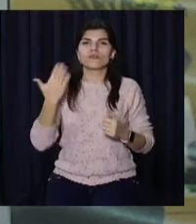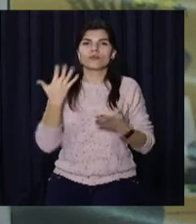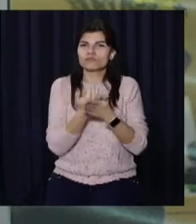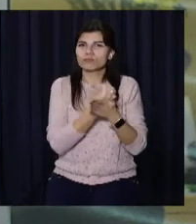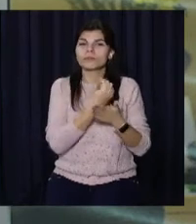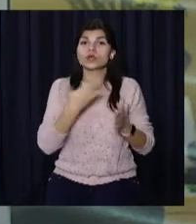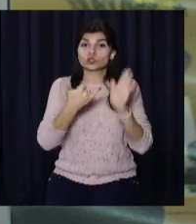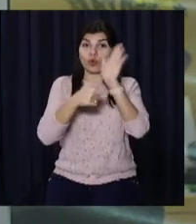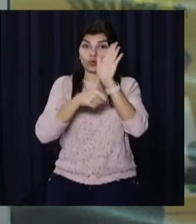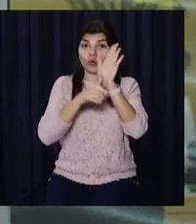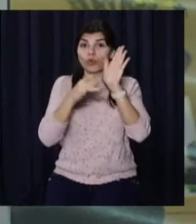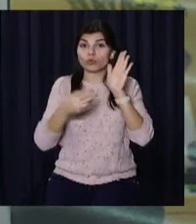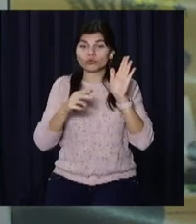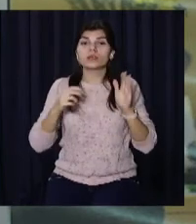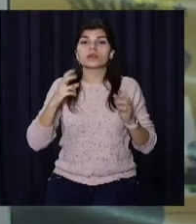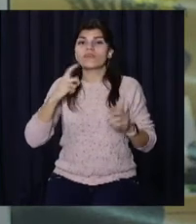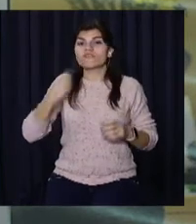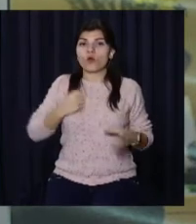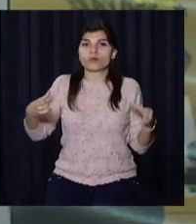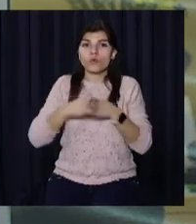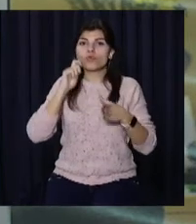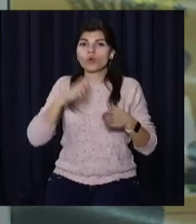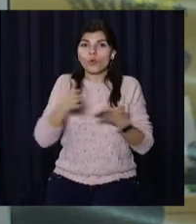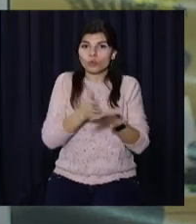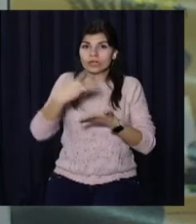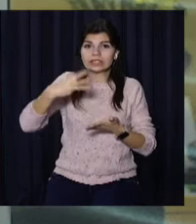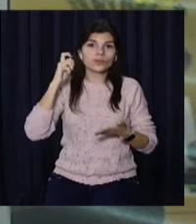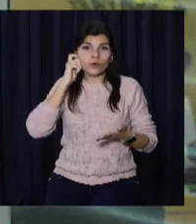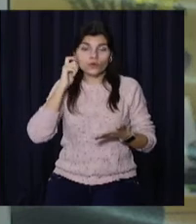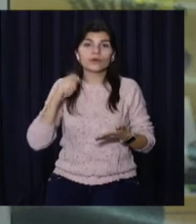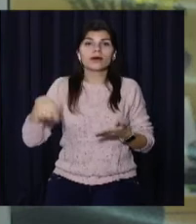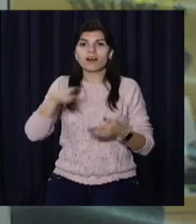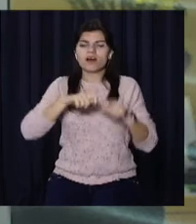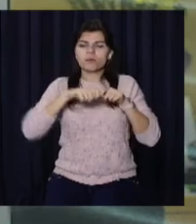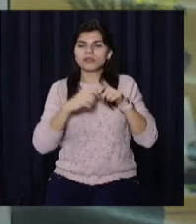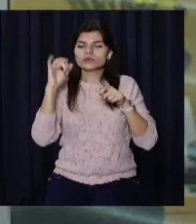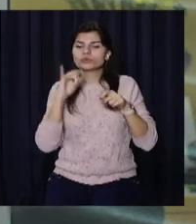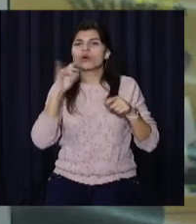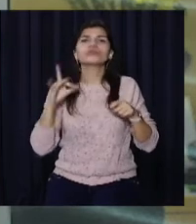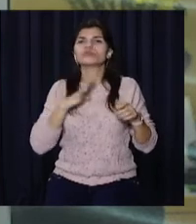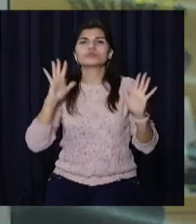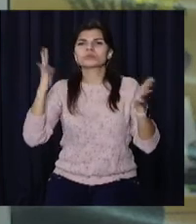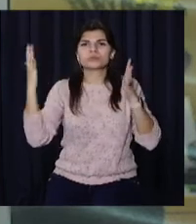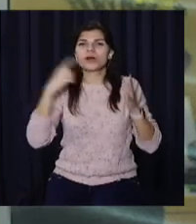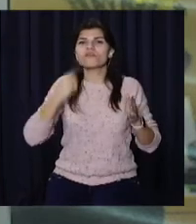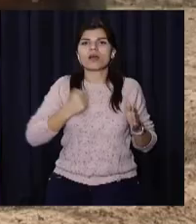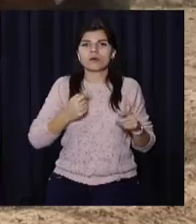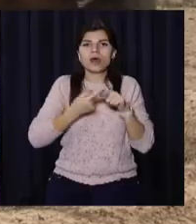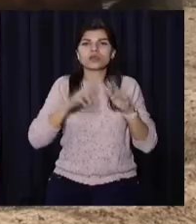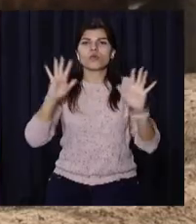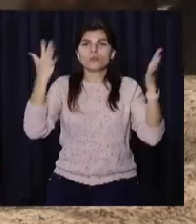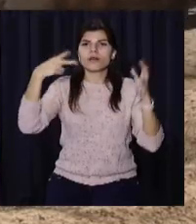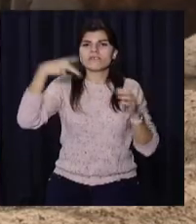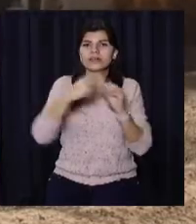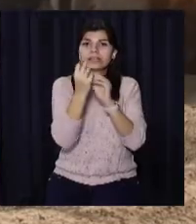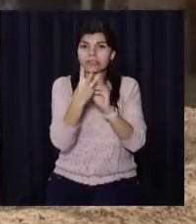відваги. Сьогодні, 6 грудня, Збройним силам України 30 років. Переломним моментом в історії сучасної української армії стали